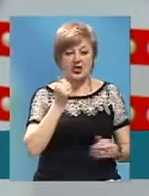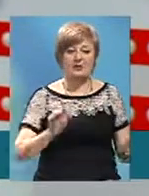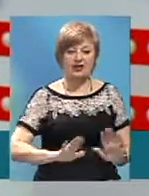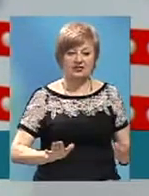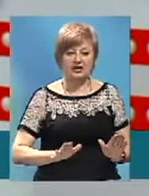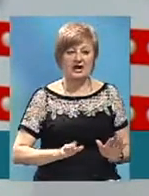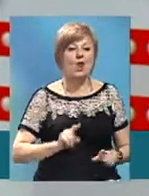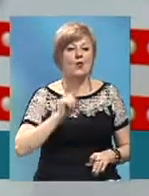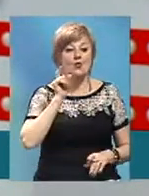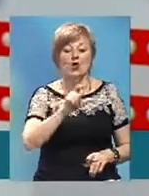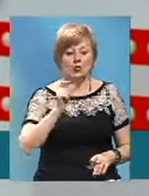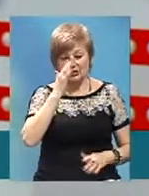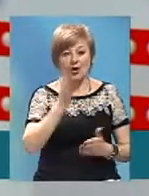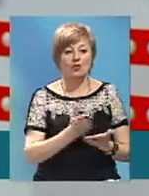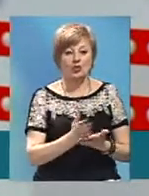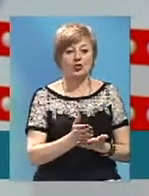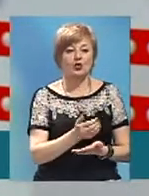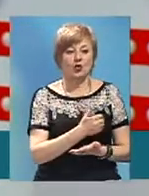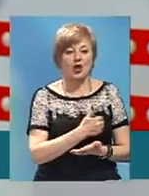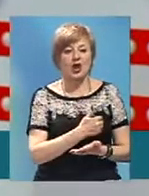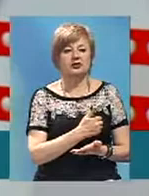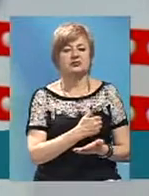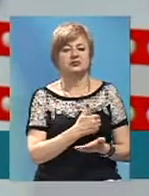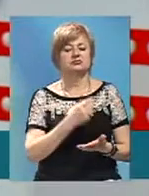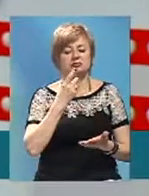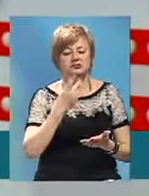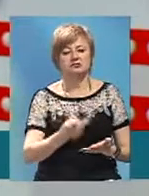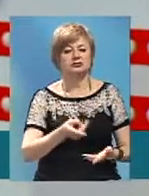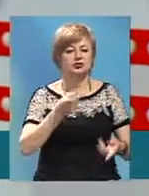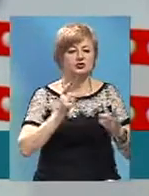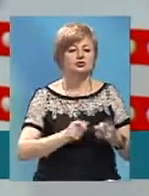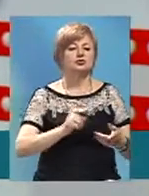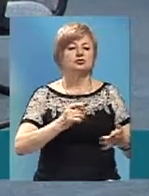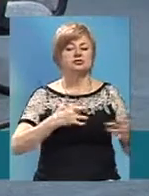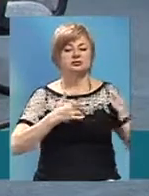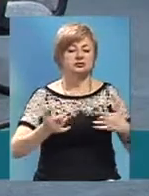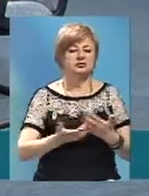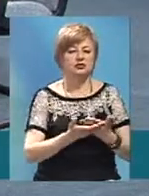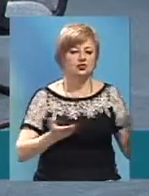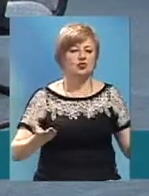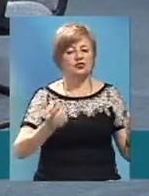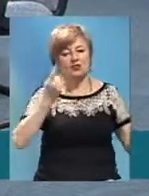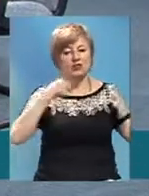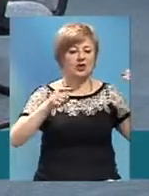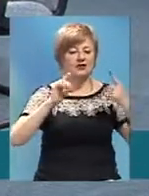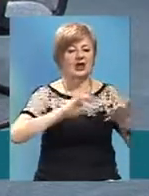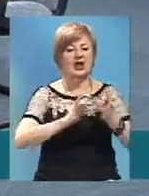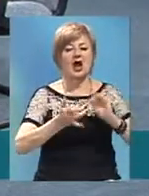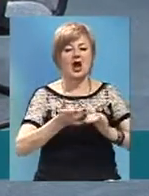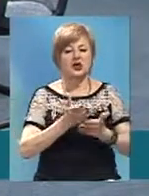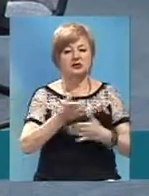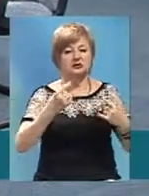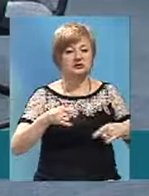Молодим політикам теж подобається більше купатися в віртуалі, там бути на ток-шоу, придумувати якісь там онлайн-інструменти,